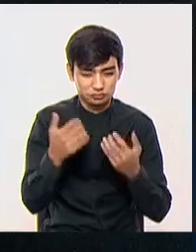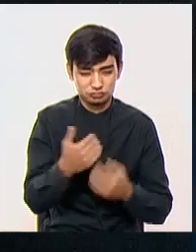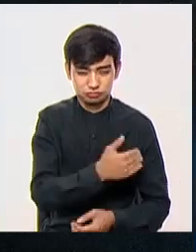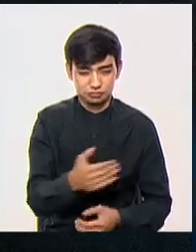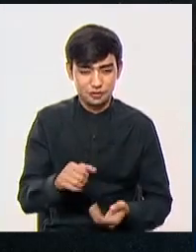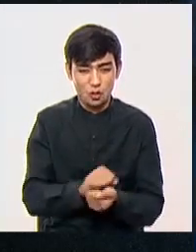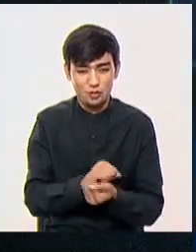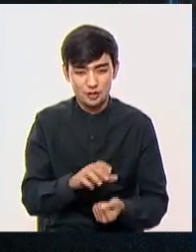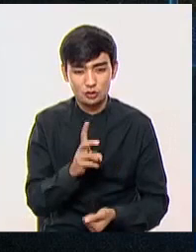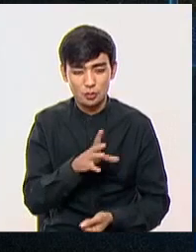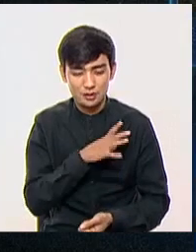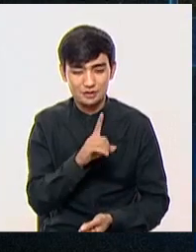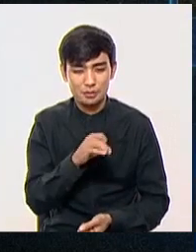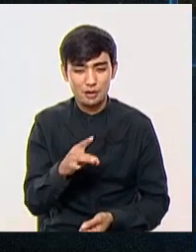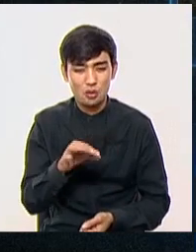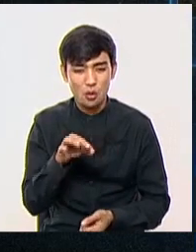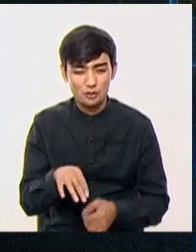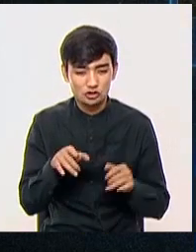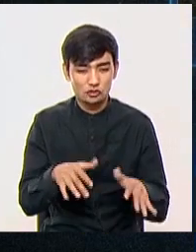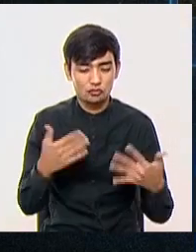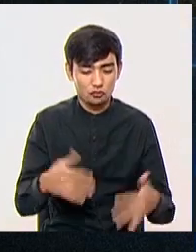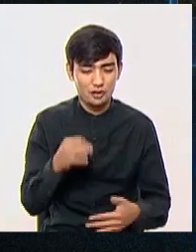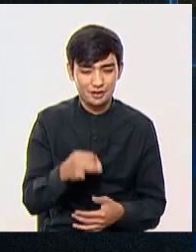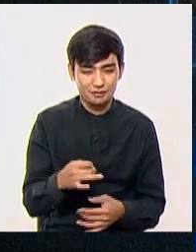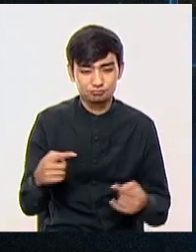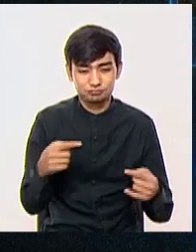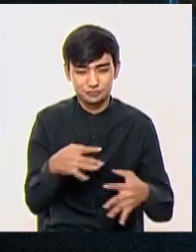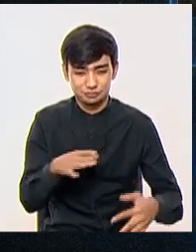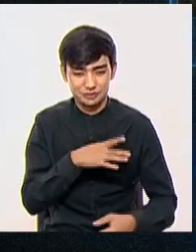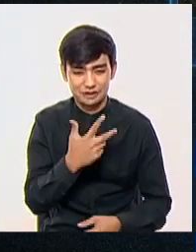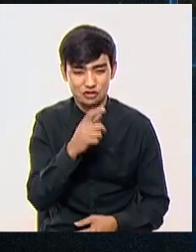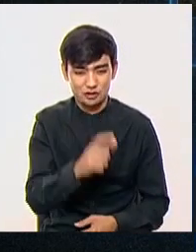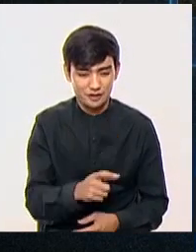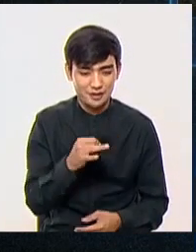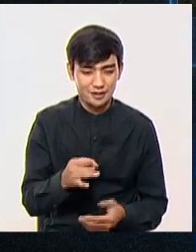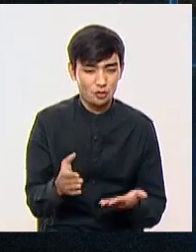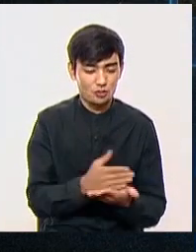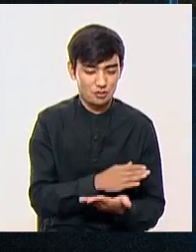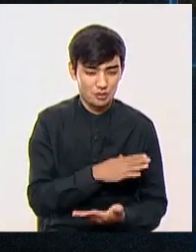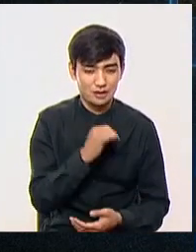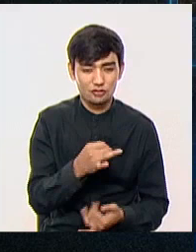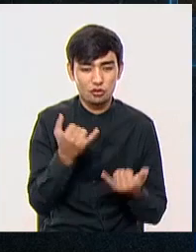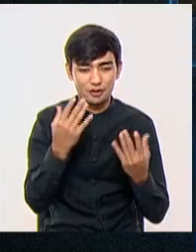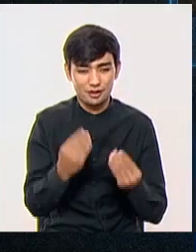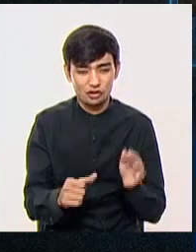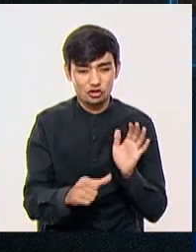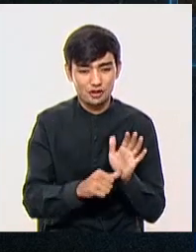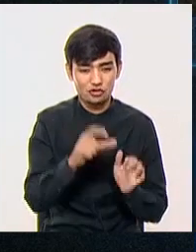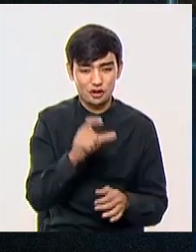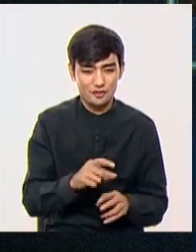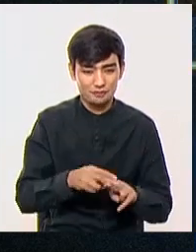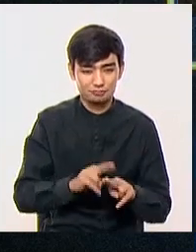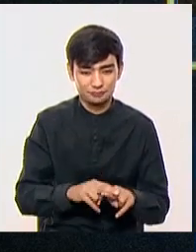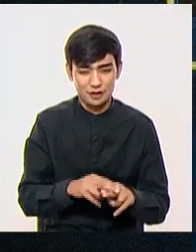документы, члены Центра избиркома приняли решение о несоответствии трех претендентов. Таким образом, на сегодняшний день 6 кандидатов